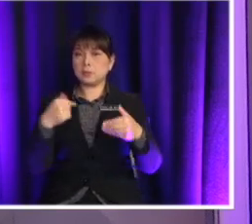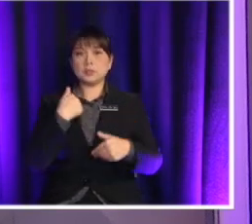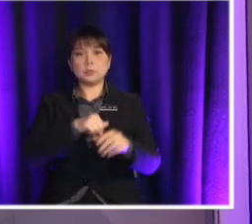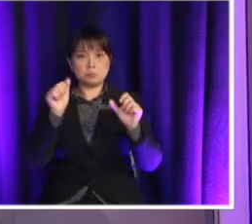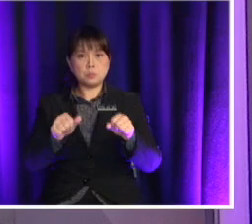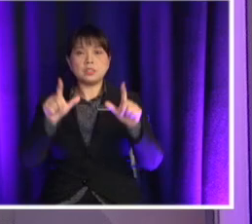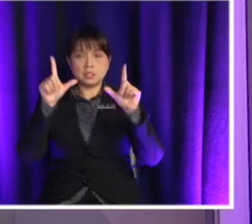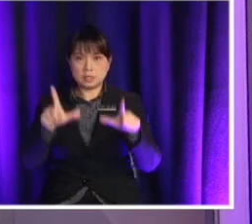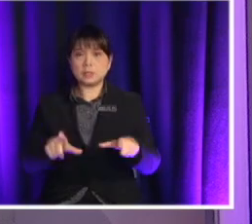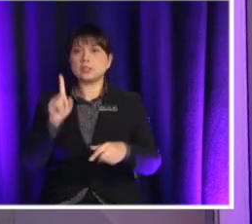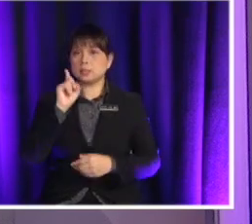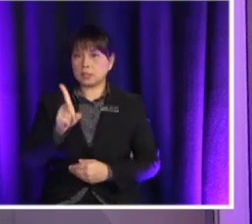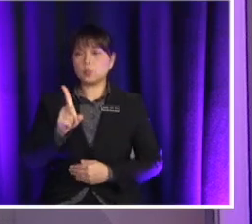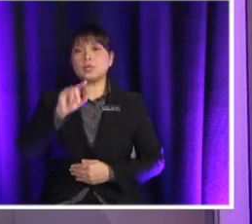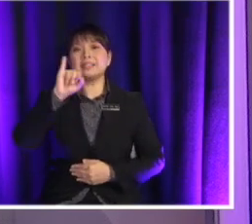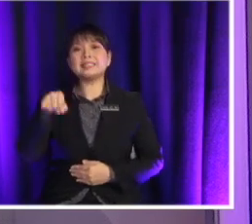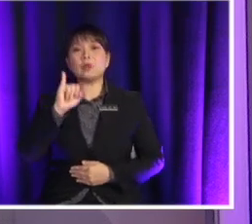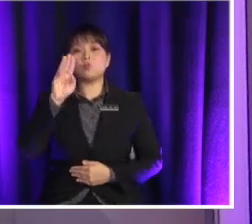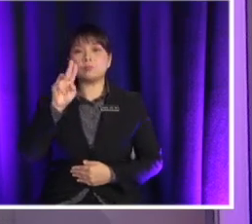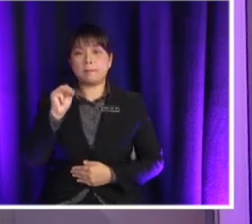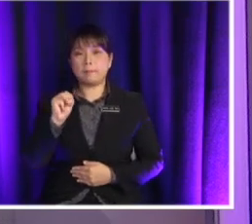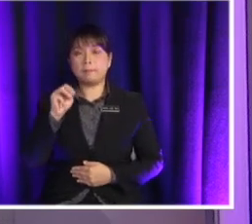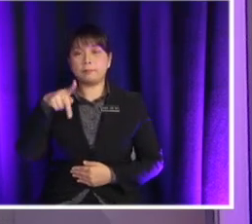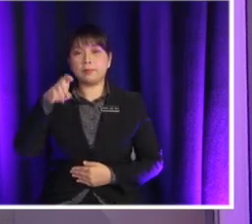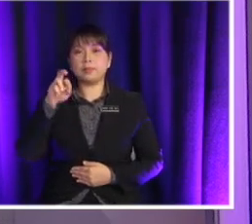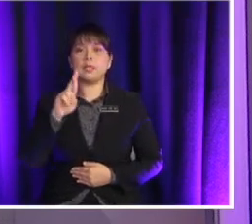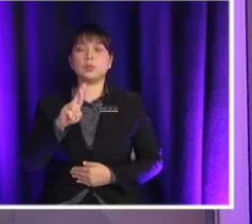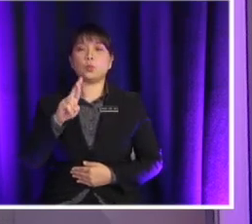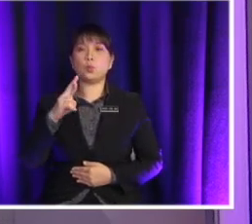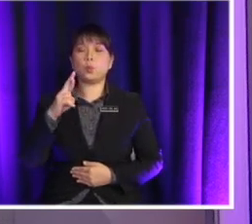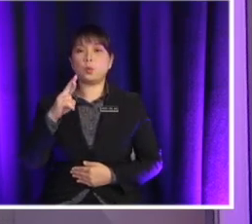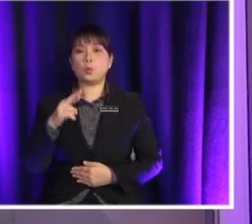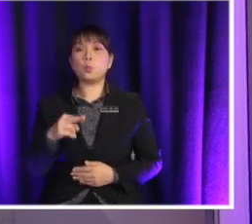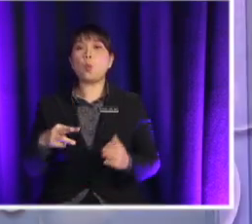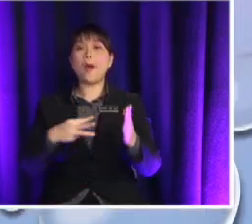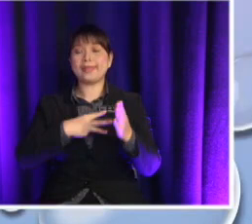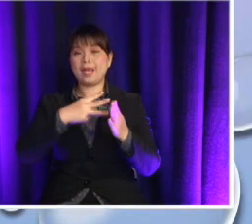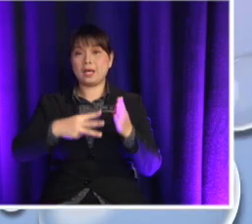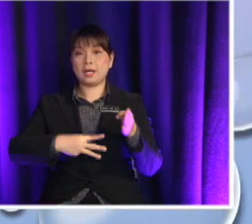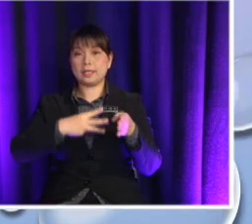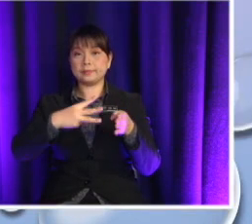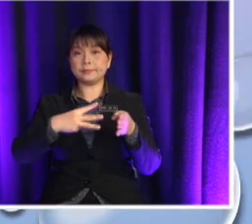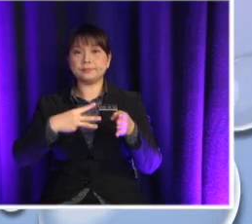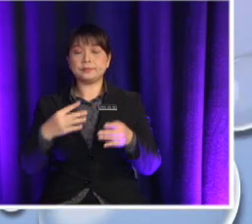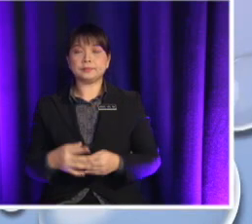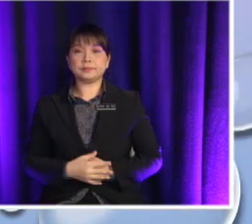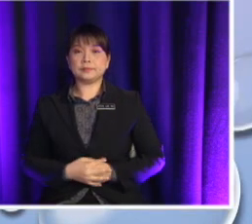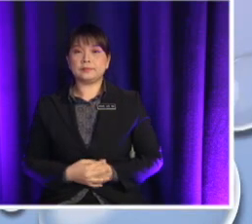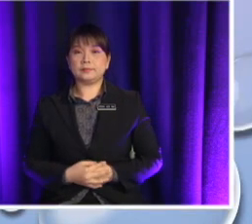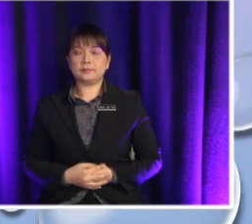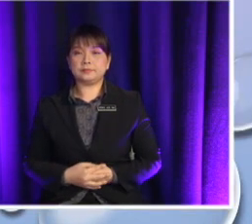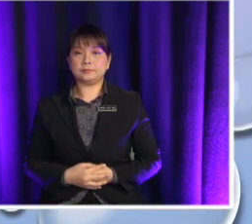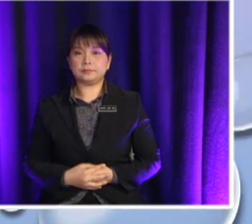sini jumper wire. Alamak ai. Okey, kita letakkan penyambung di sini. Bermaksud di sini bila